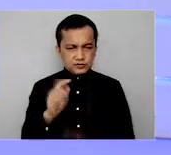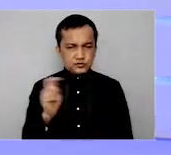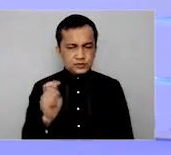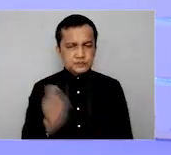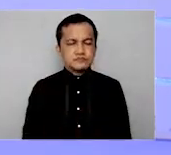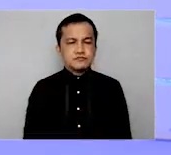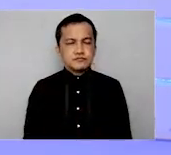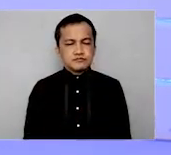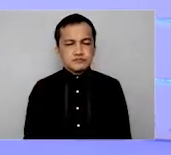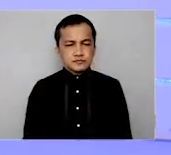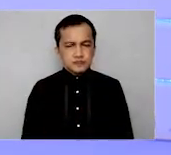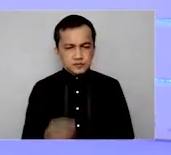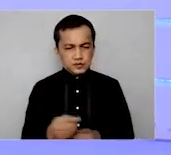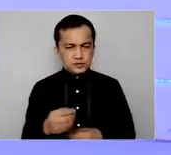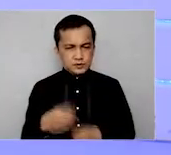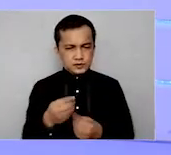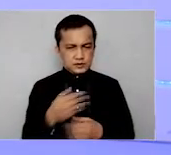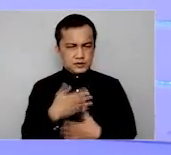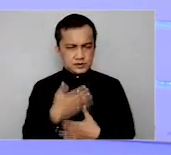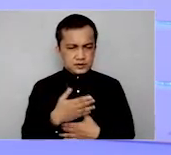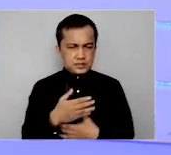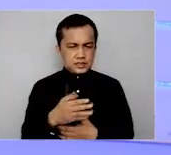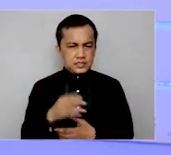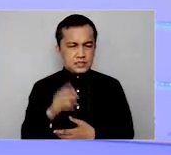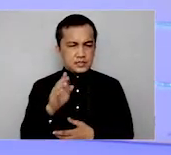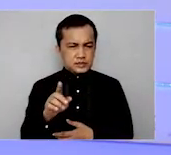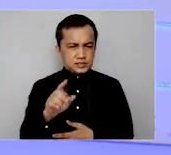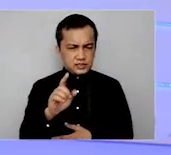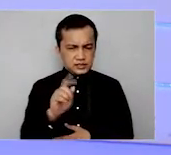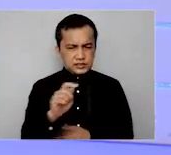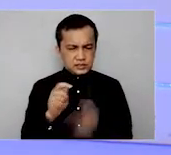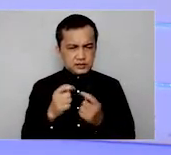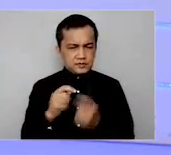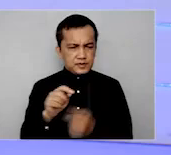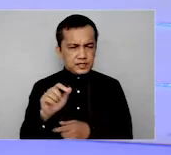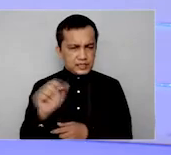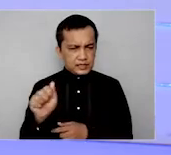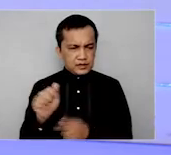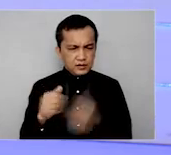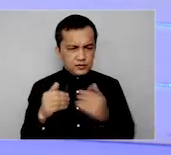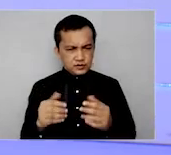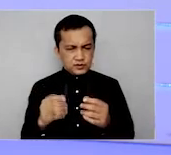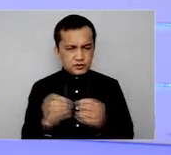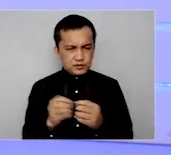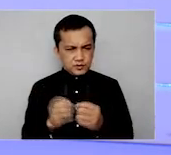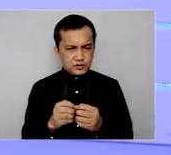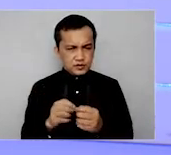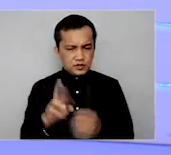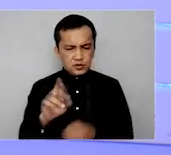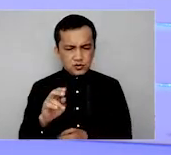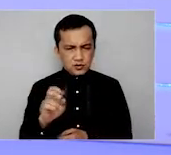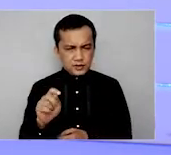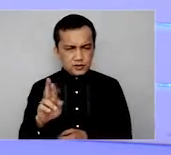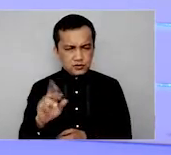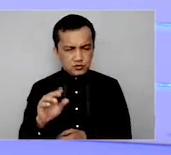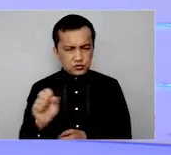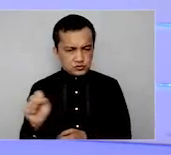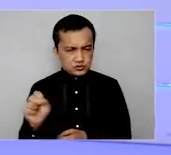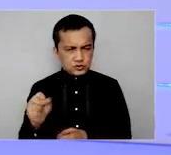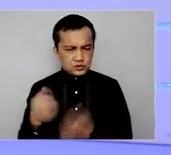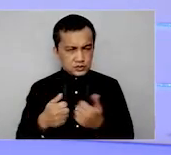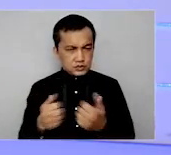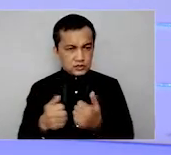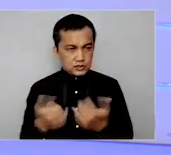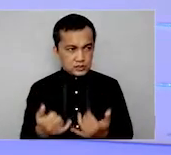Bukod sa pagpapasaya sa kapatid sitcom na Team A, Pushing for More, si Wilbert Ross sa kanyang karera. Dahil